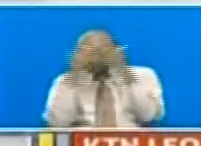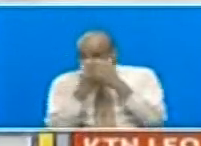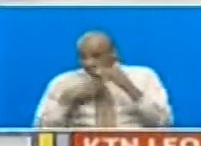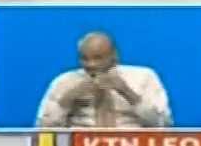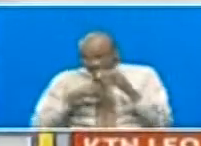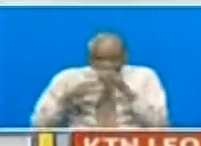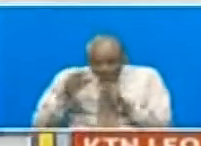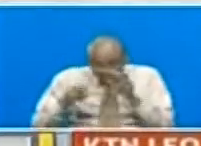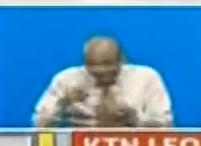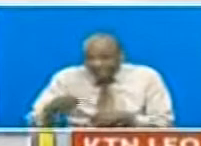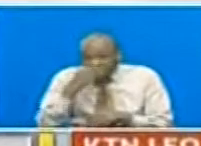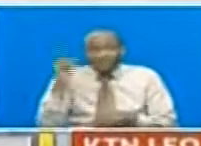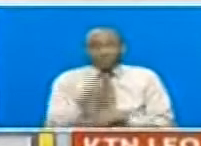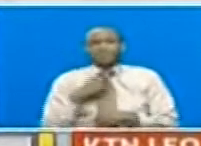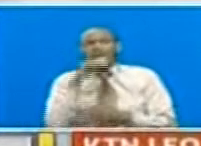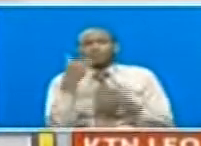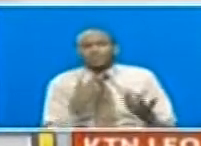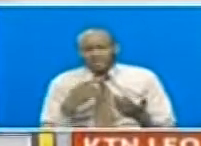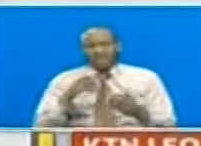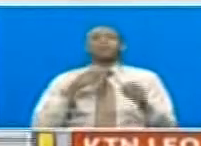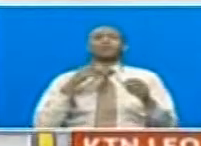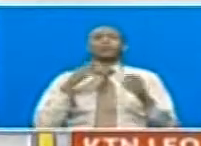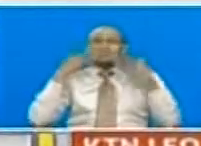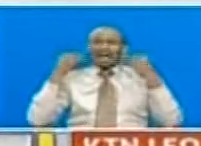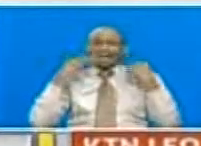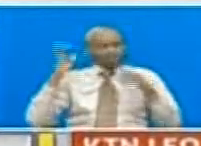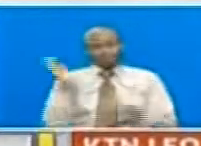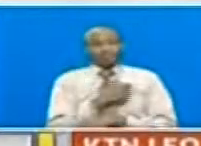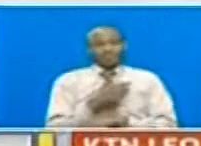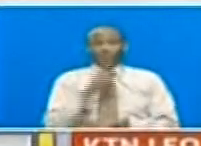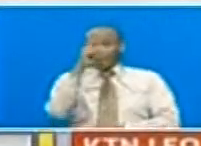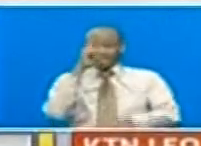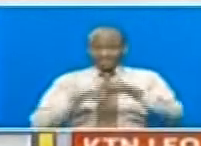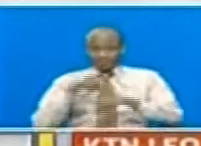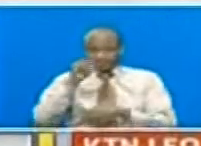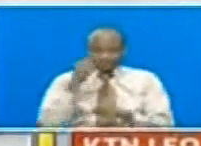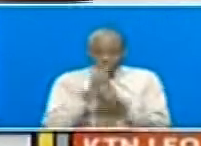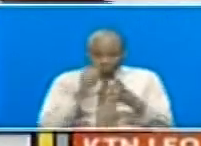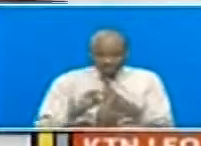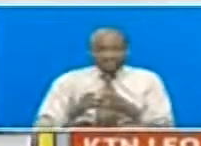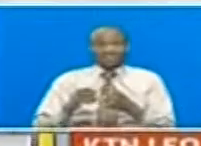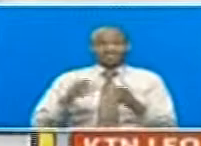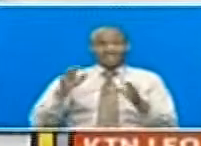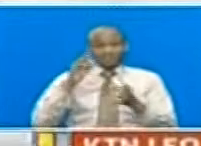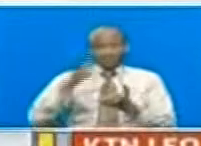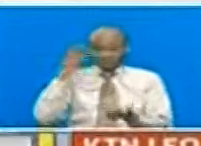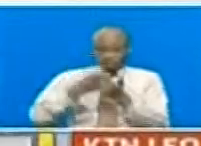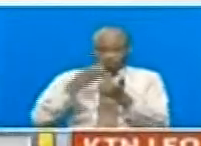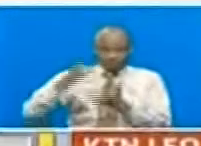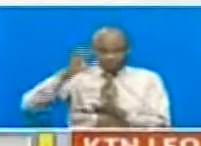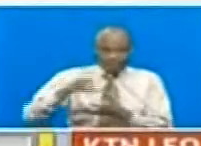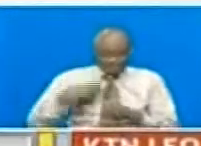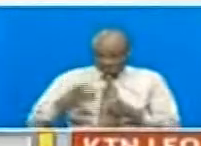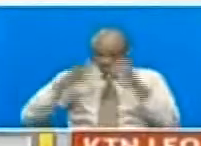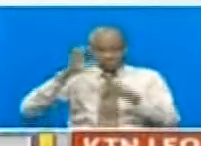nikala. Akiuliza nasema kimeliwa na paka. Siku moja akachukua sahani akafunika juu na jiwe. No. Nikainuka